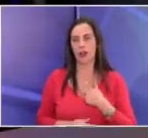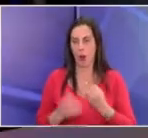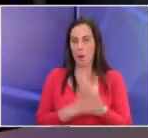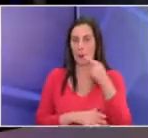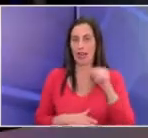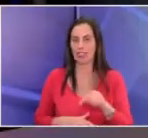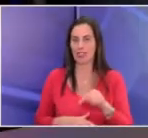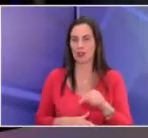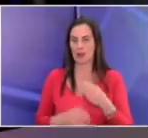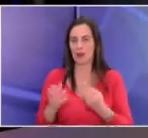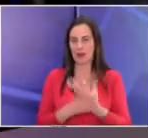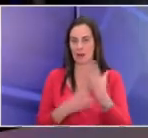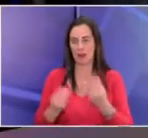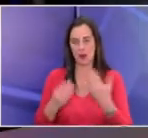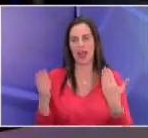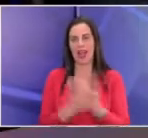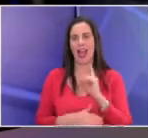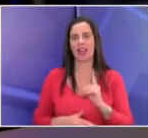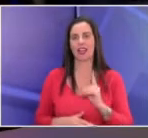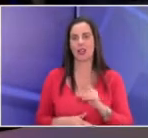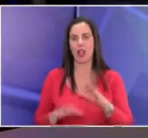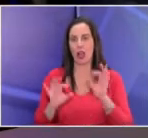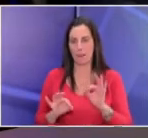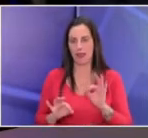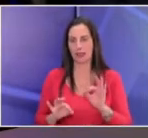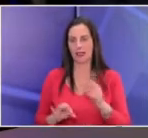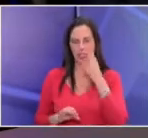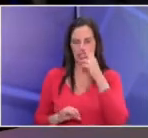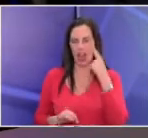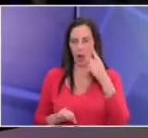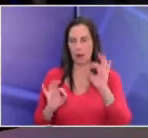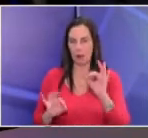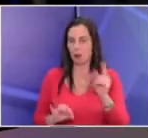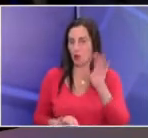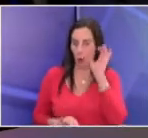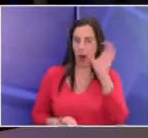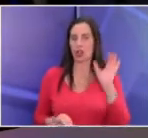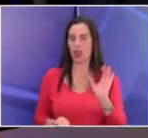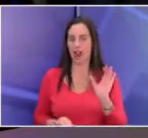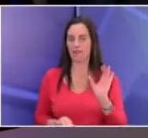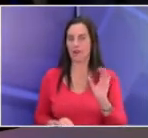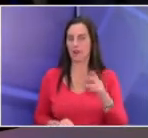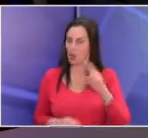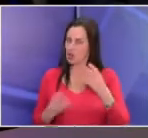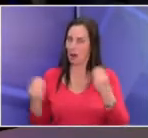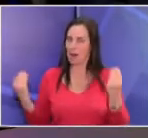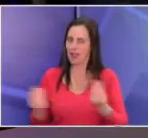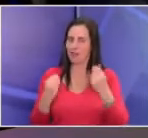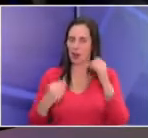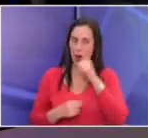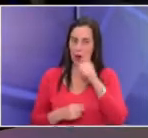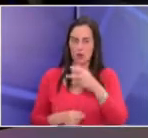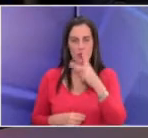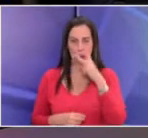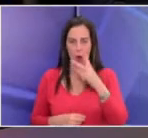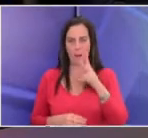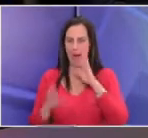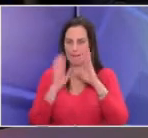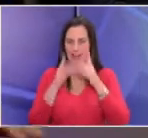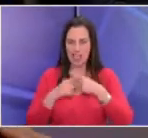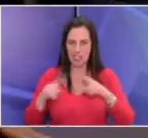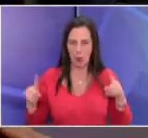להגיד לכולם שהוא הילד של כולנו. יש בי הרגשה, זה כאילו משהו מתמוטט בתוכי, ואני מרגיש